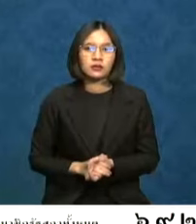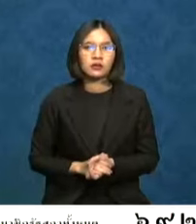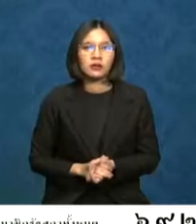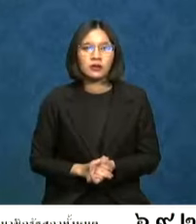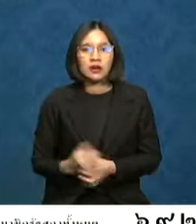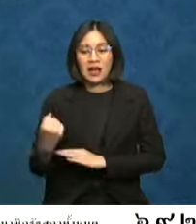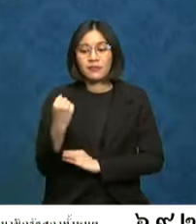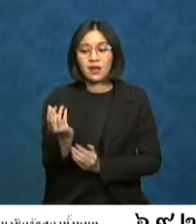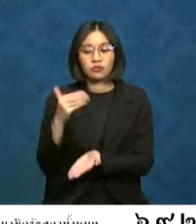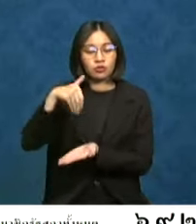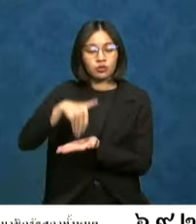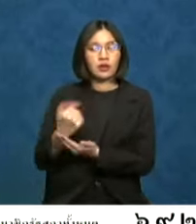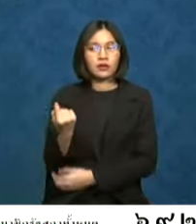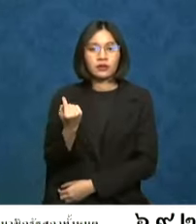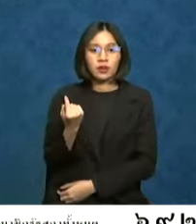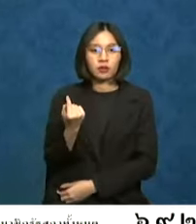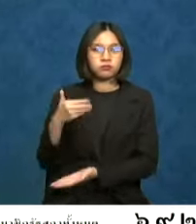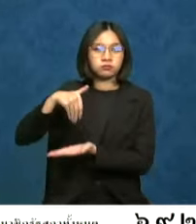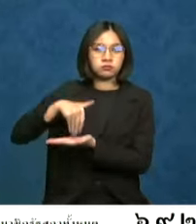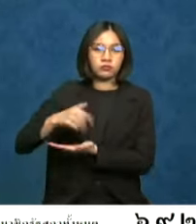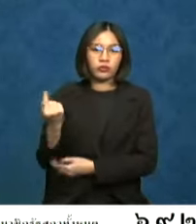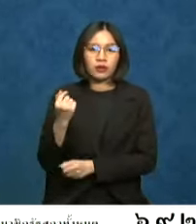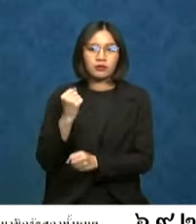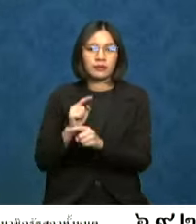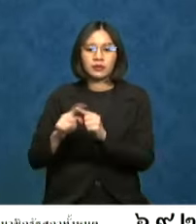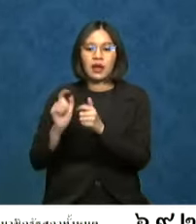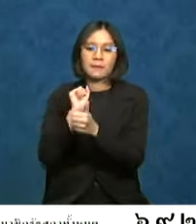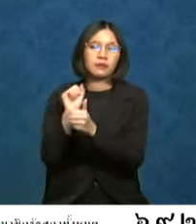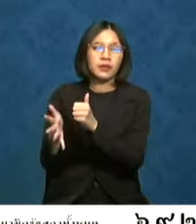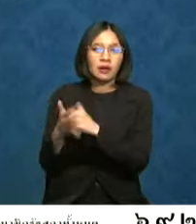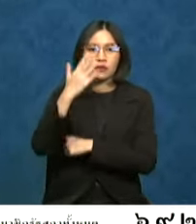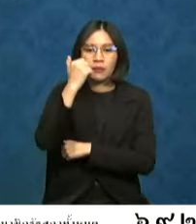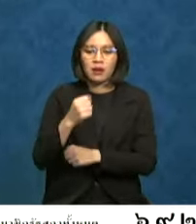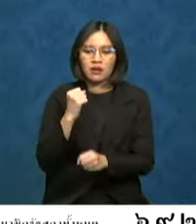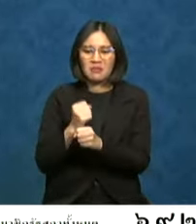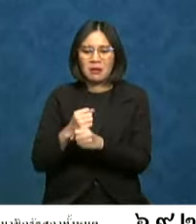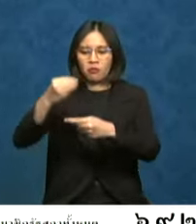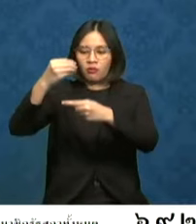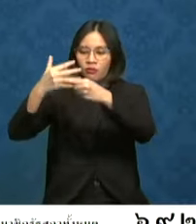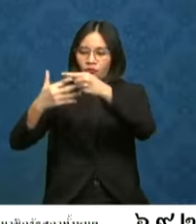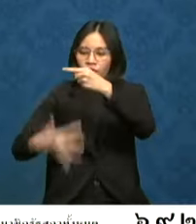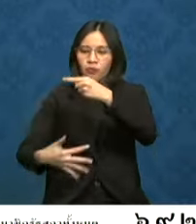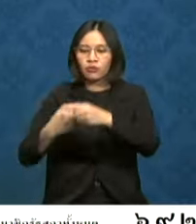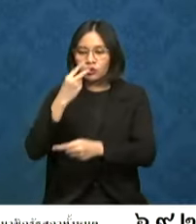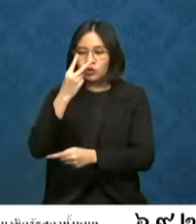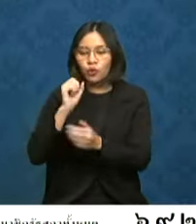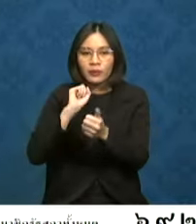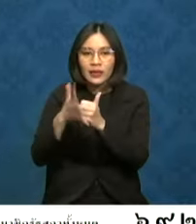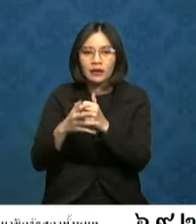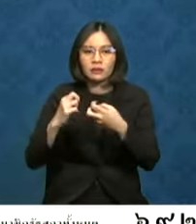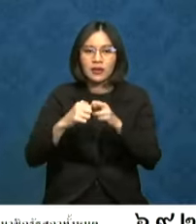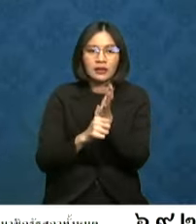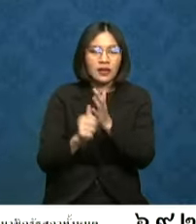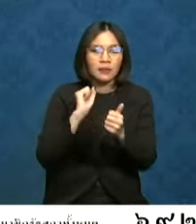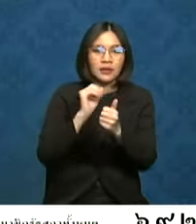พอท่านเอาอนาไ้กัตัเอง เอาอำนจไ้กัส่นกลางท่านก็ทำไม่ทัน เพรมเยอะท่านกดูไม่ทัน แ้ปัหาไม่